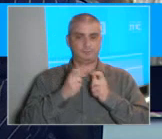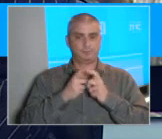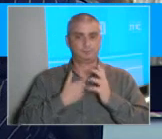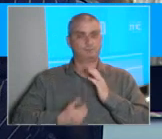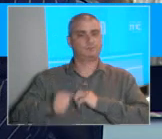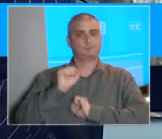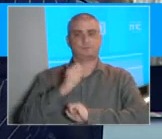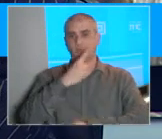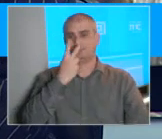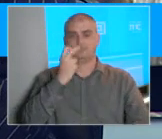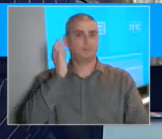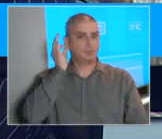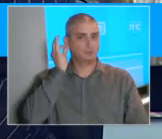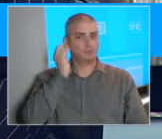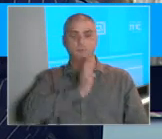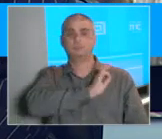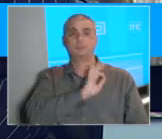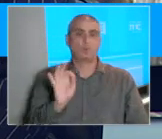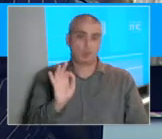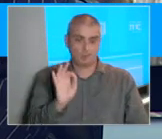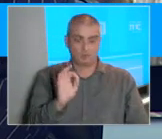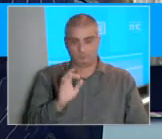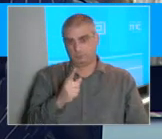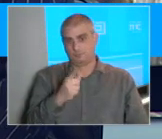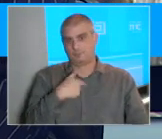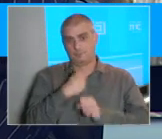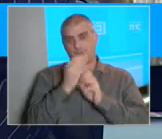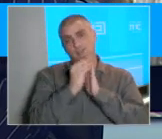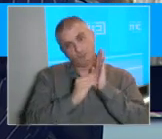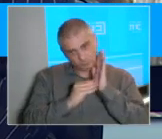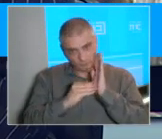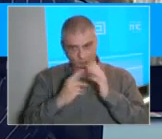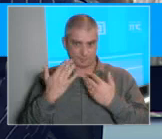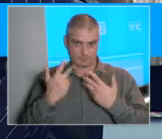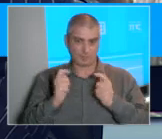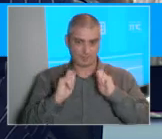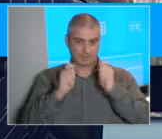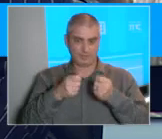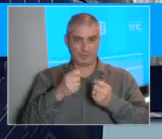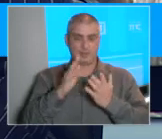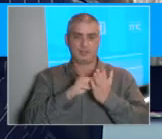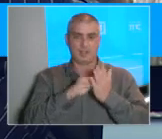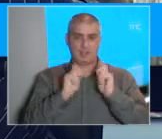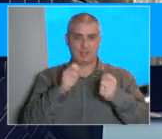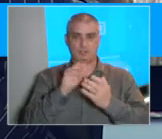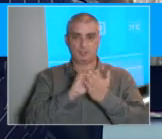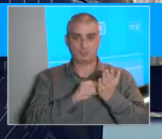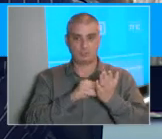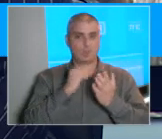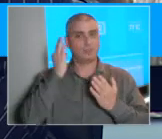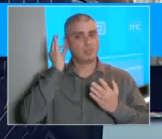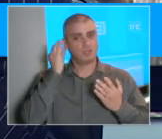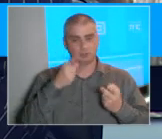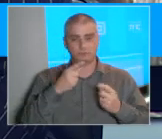עומדות מאחורינו 120 נשים מצוינות, שמן הסתם נציג את הרשימה שלהם בזמן של מועד הגשת הרשימות.